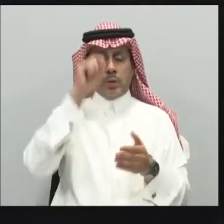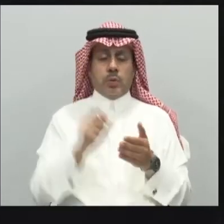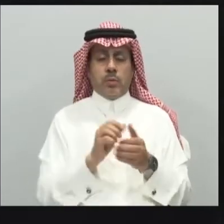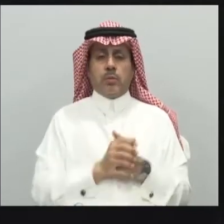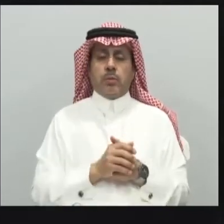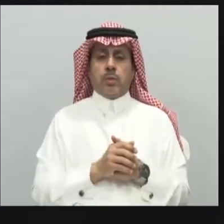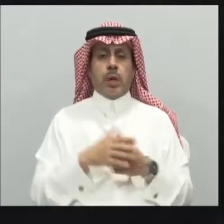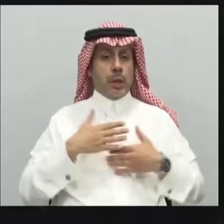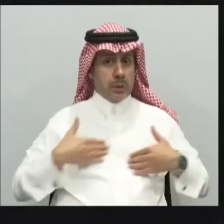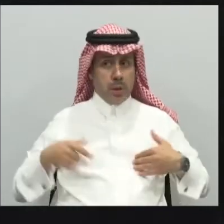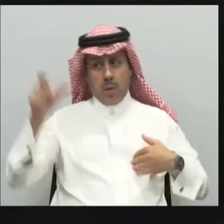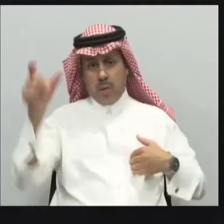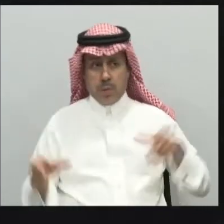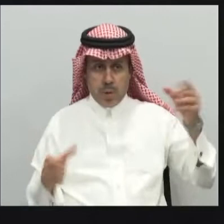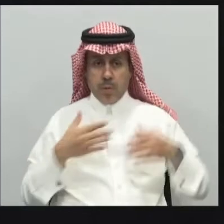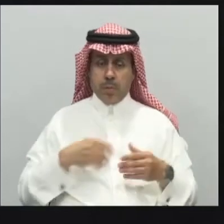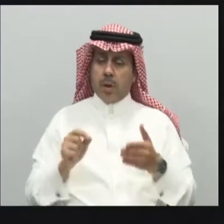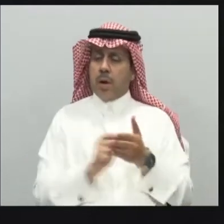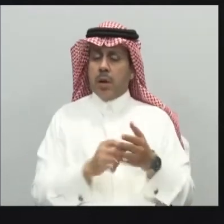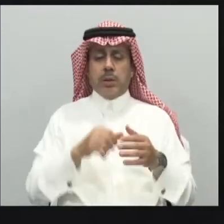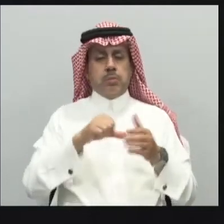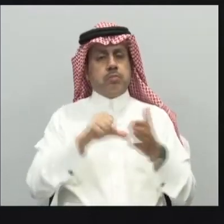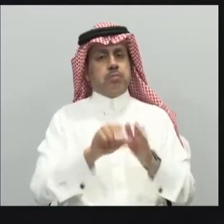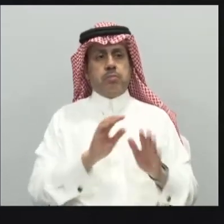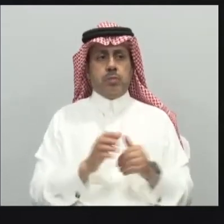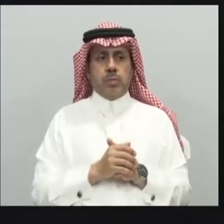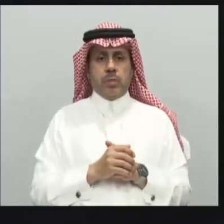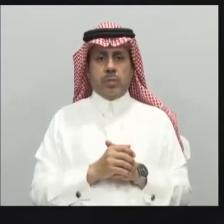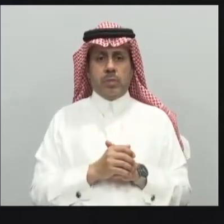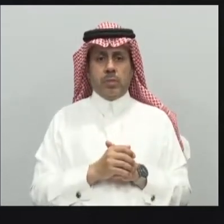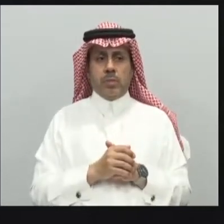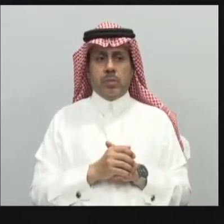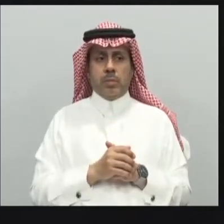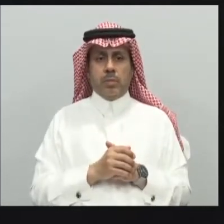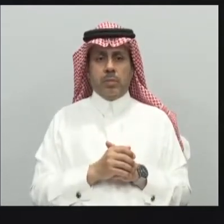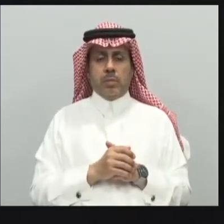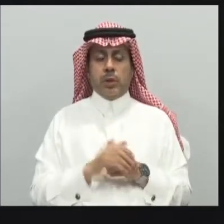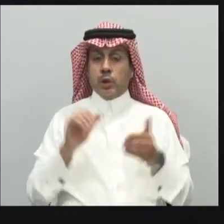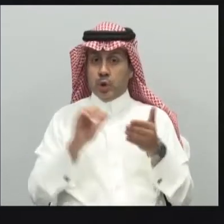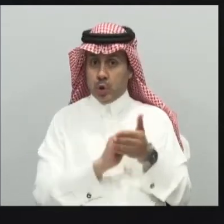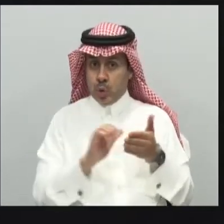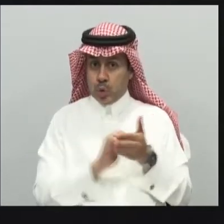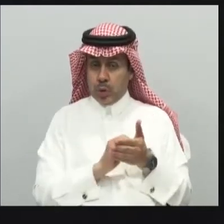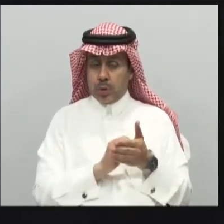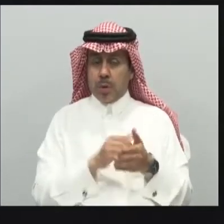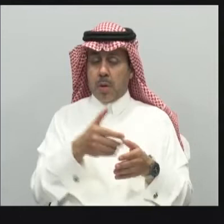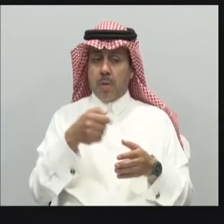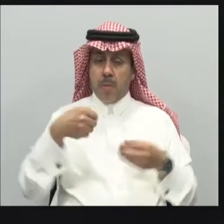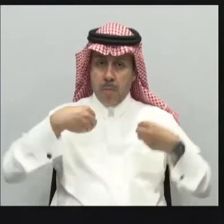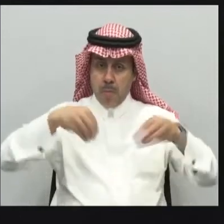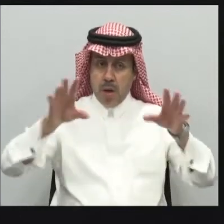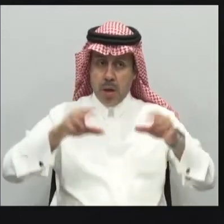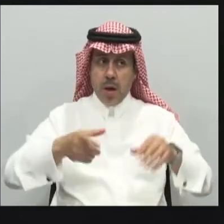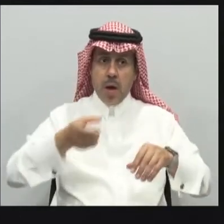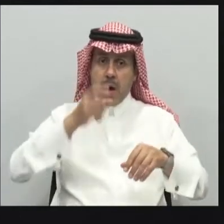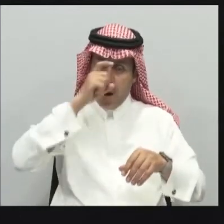بينهما لم يرضى احدهما فهنا العقد لاغي لكن لو ان شرطا من البائع على المشتري